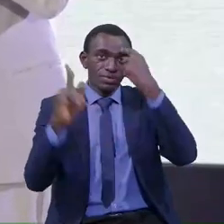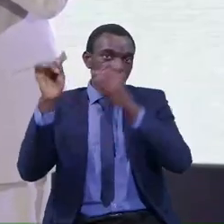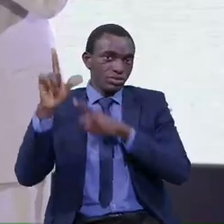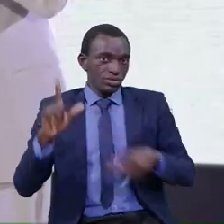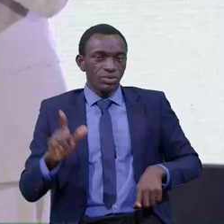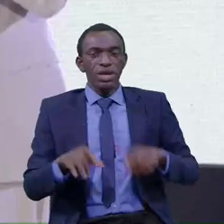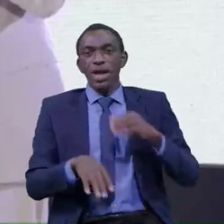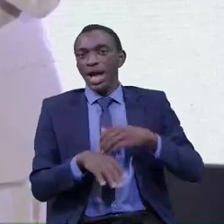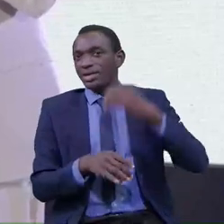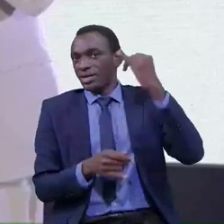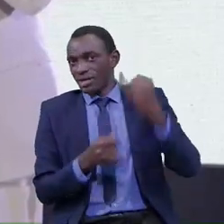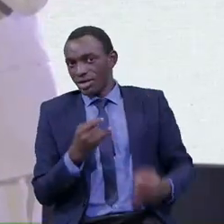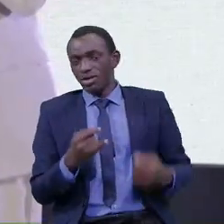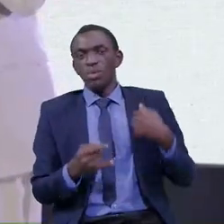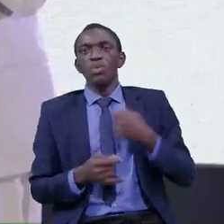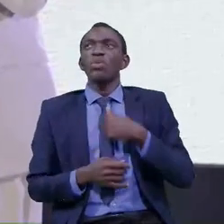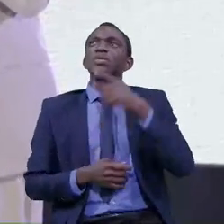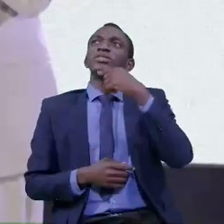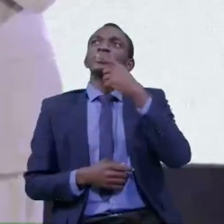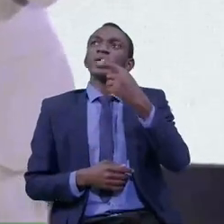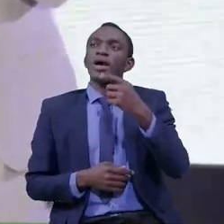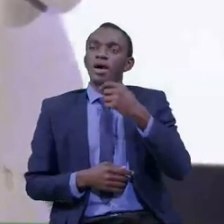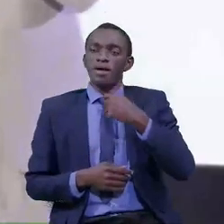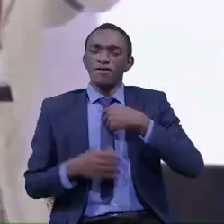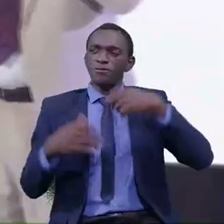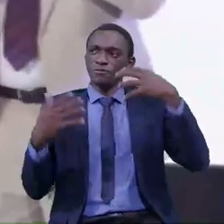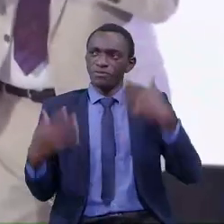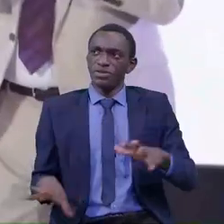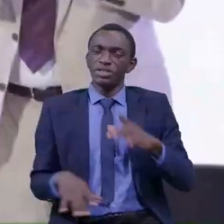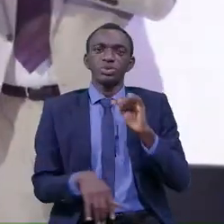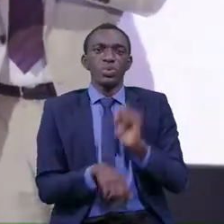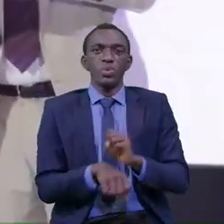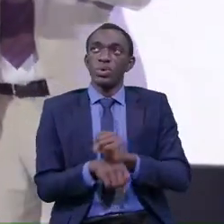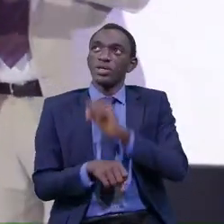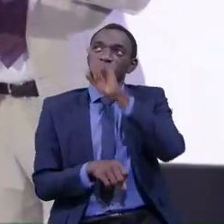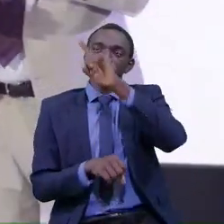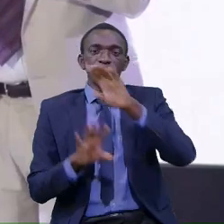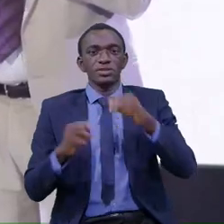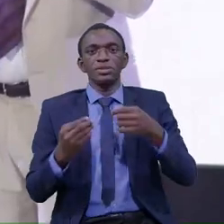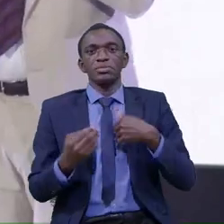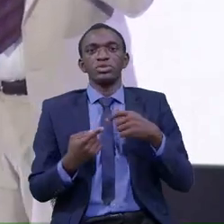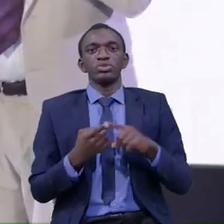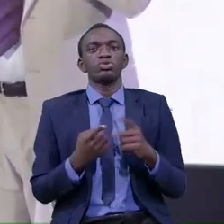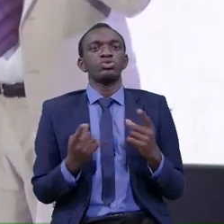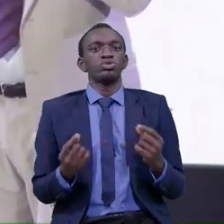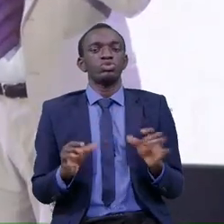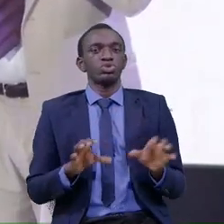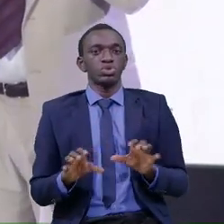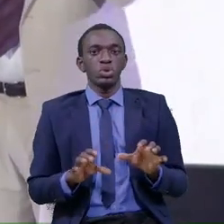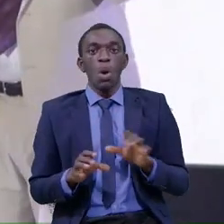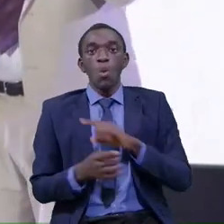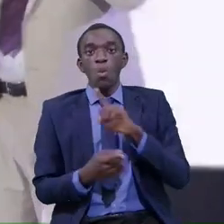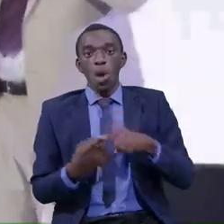diras, j'ai achevé l'œuvre qu'il m'a donnée. Et quand tu quitteras la